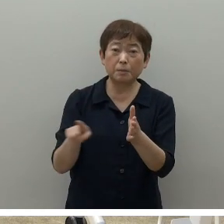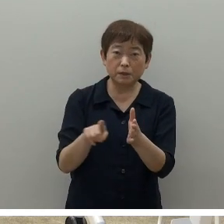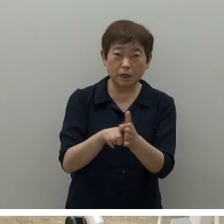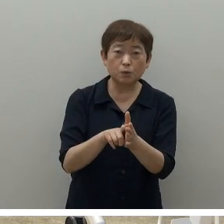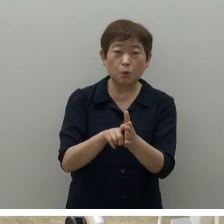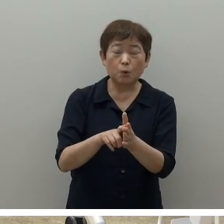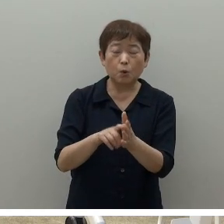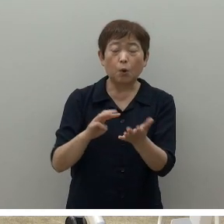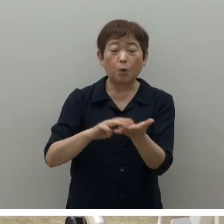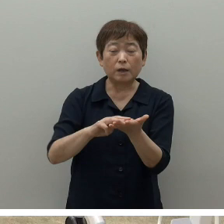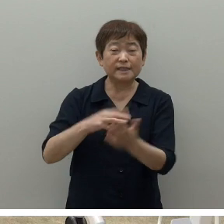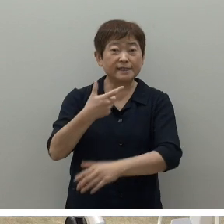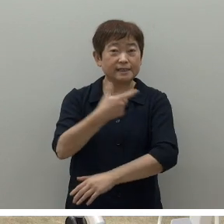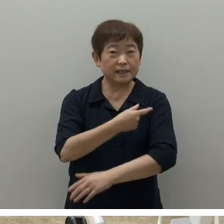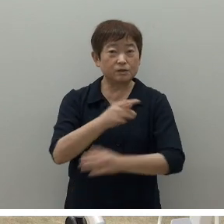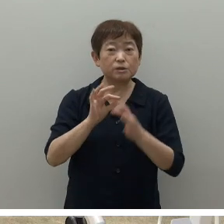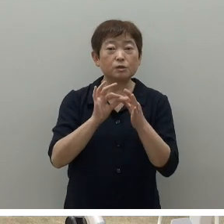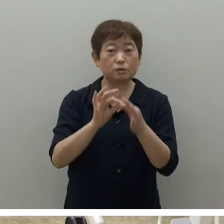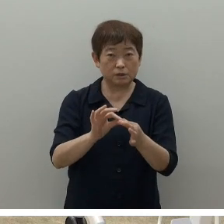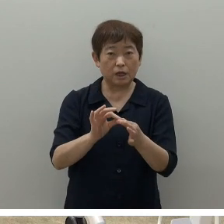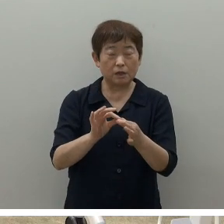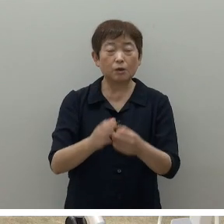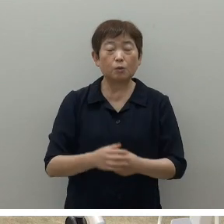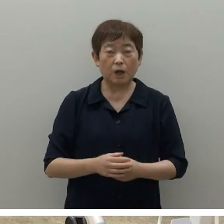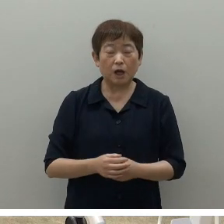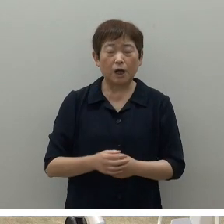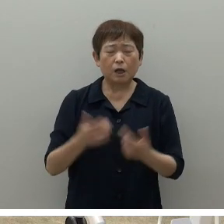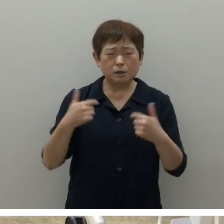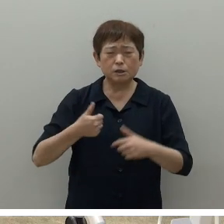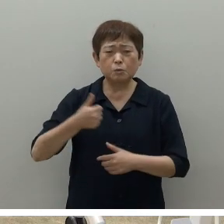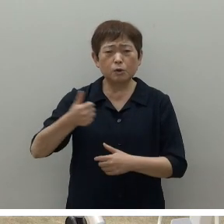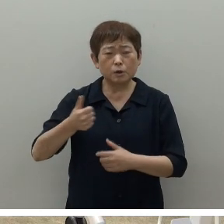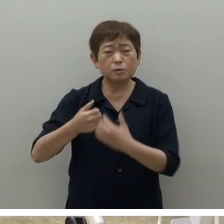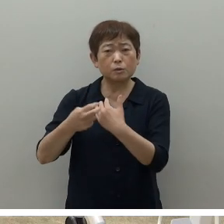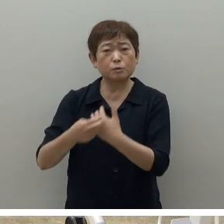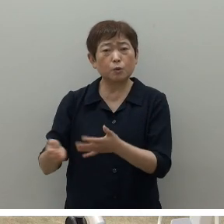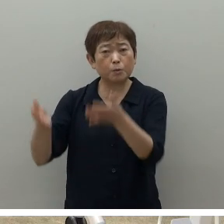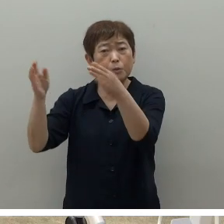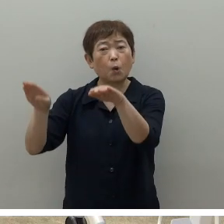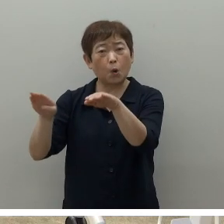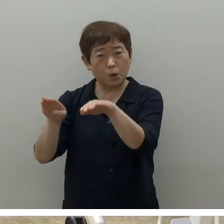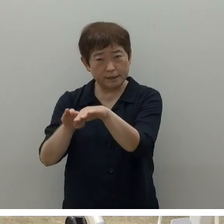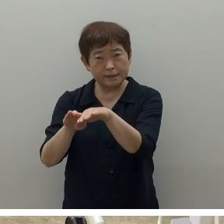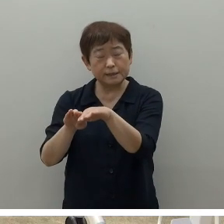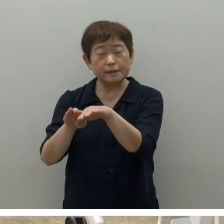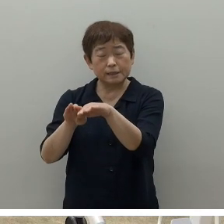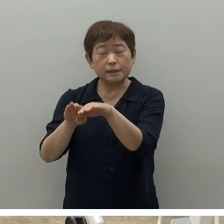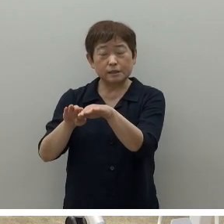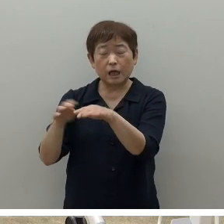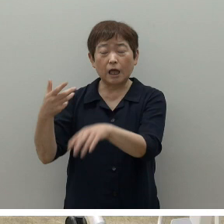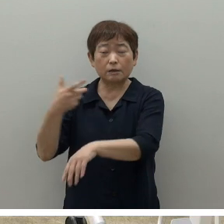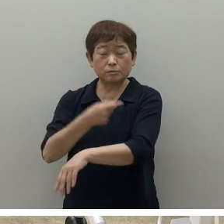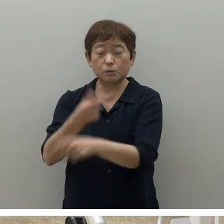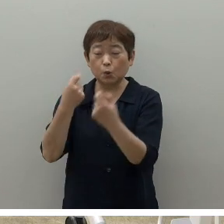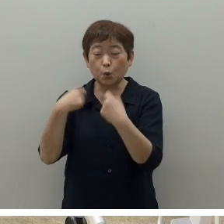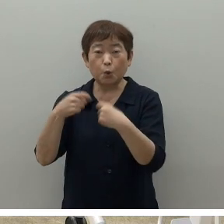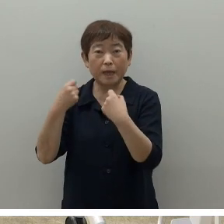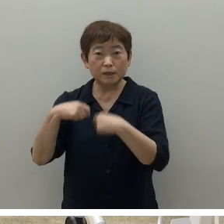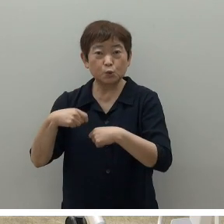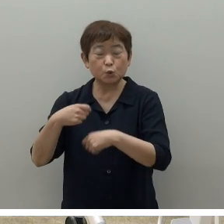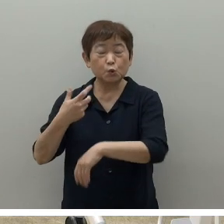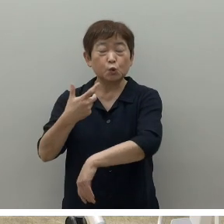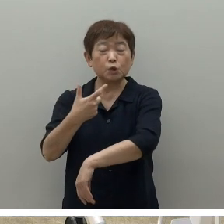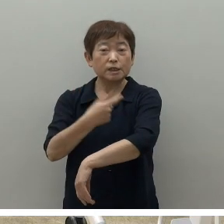れまでのワクチン接種につきましては、かかりつけ医等の身近な診療所で接種する個